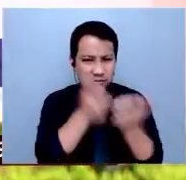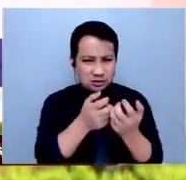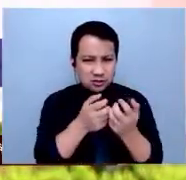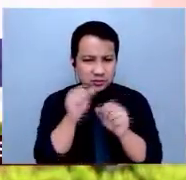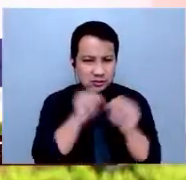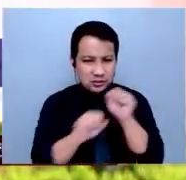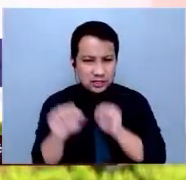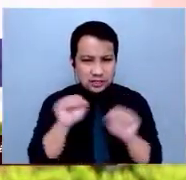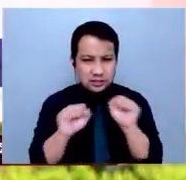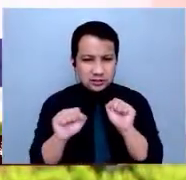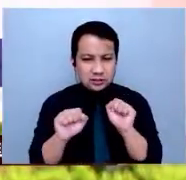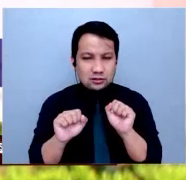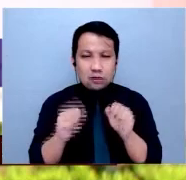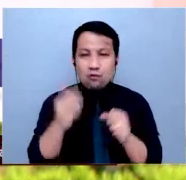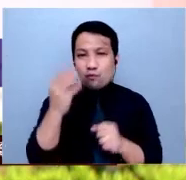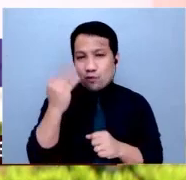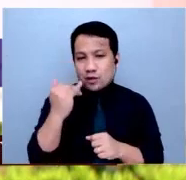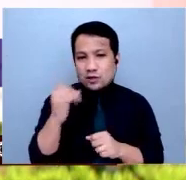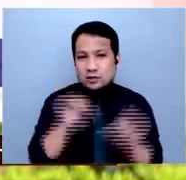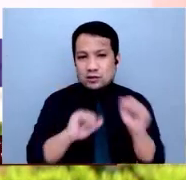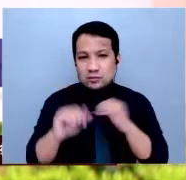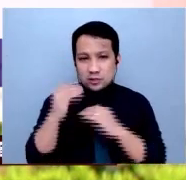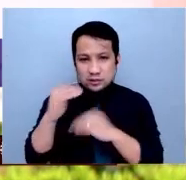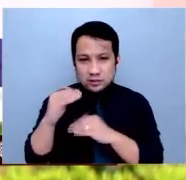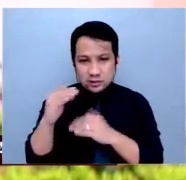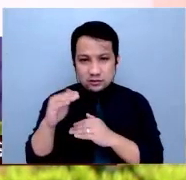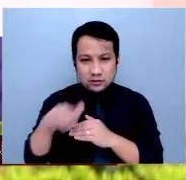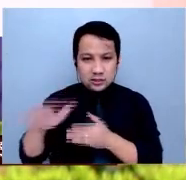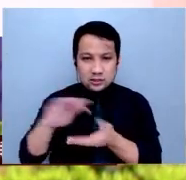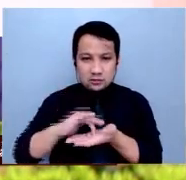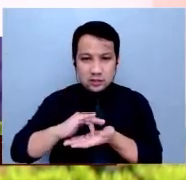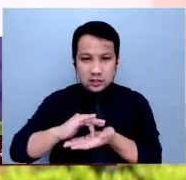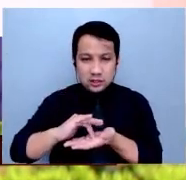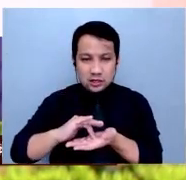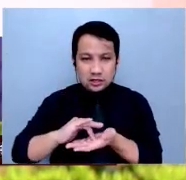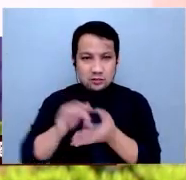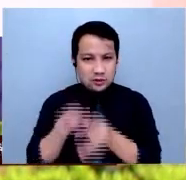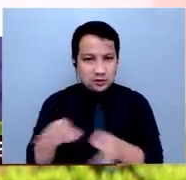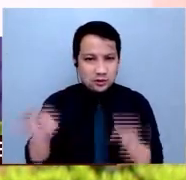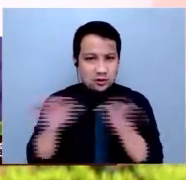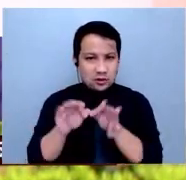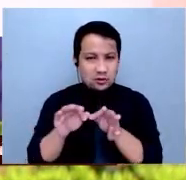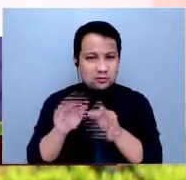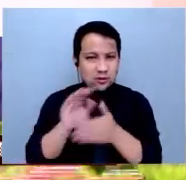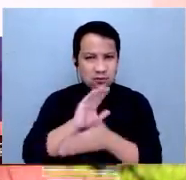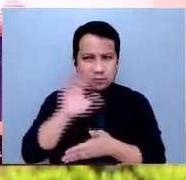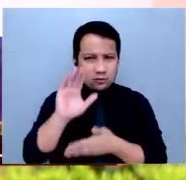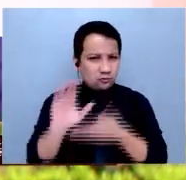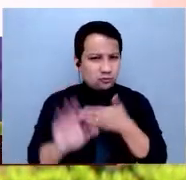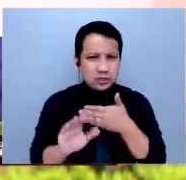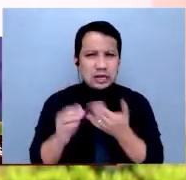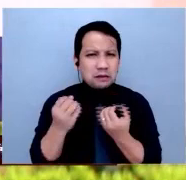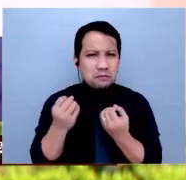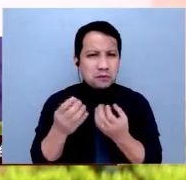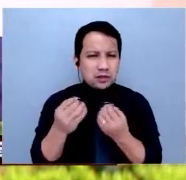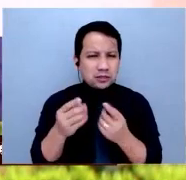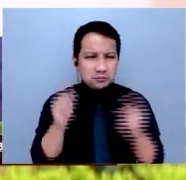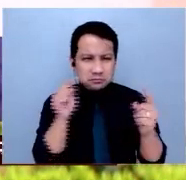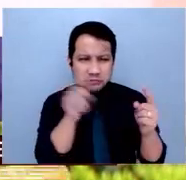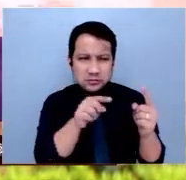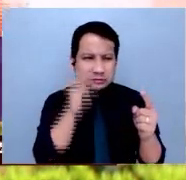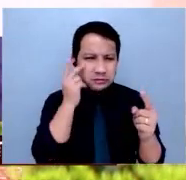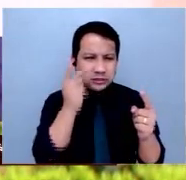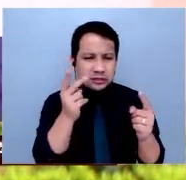po limited sa medical field. So kailangan holistic po yung approach. Dapat marami pong nagbibigay ng